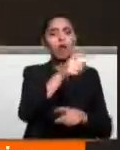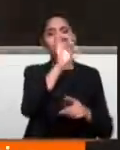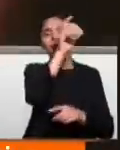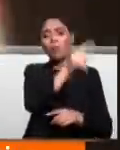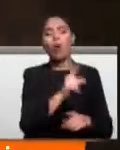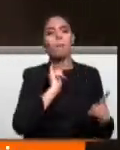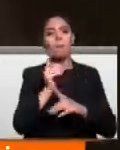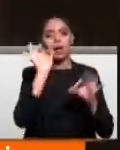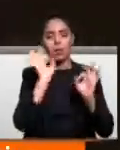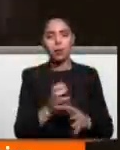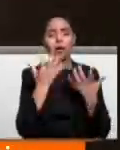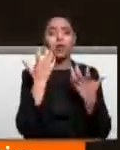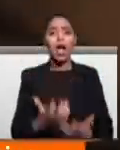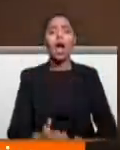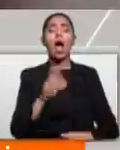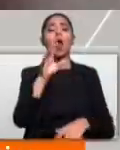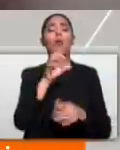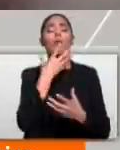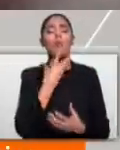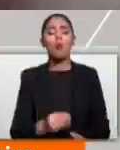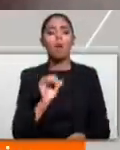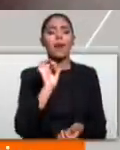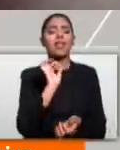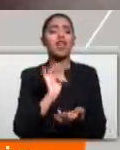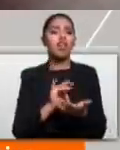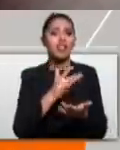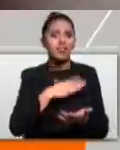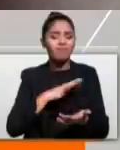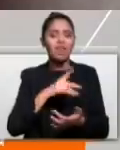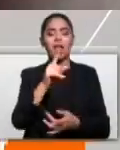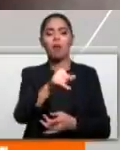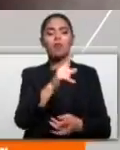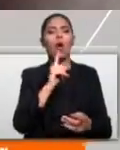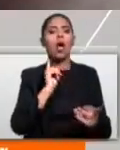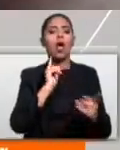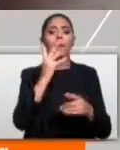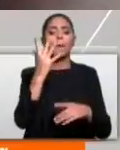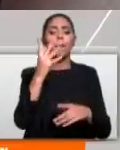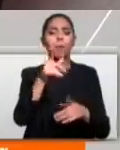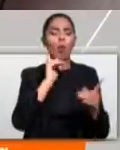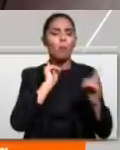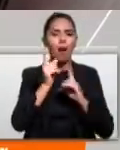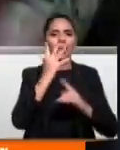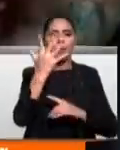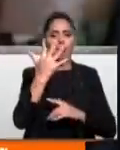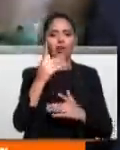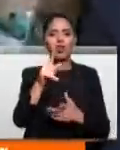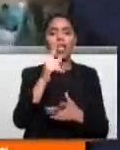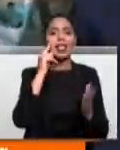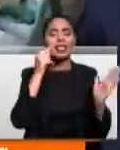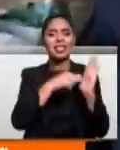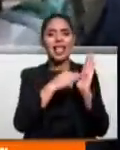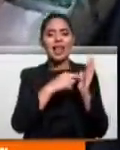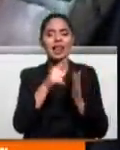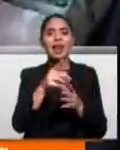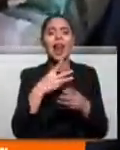hakkında dava açıldı ağırlaştırılmış müebbet hapis cezası istendi ancak sanıklı davanın V celsesinde delilleri karartma